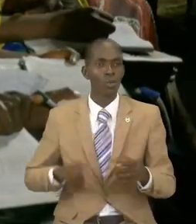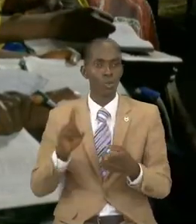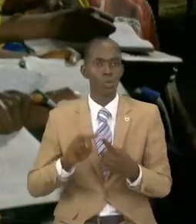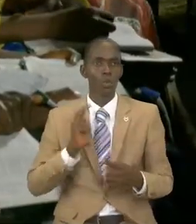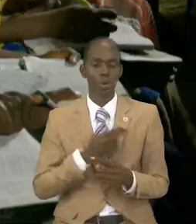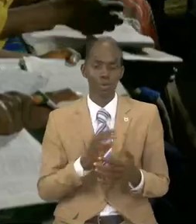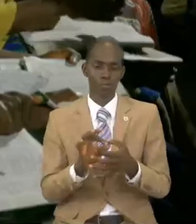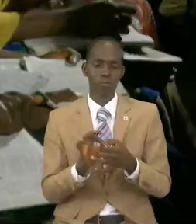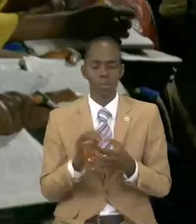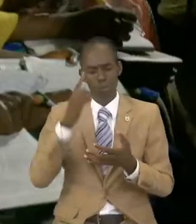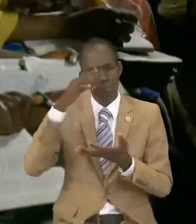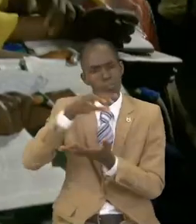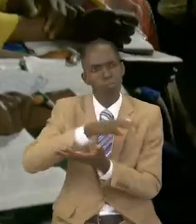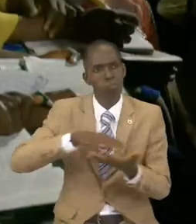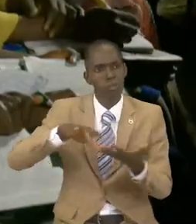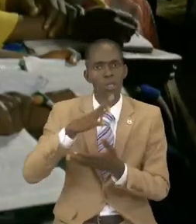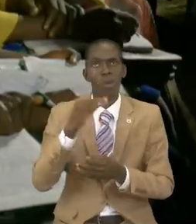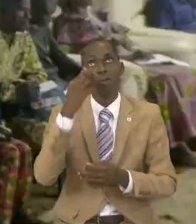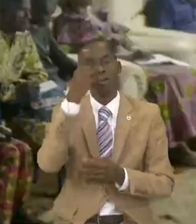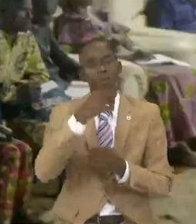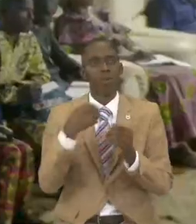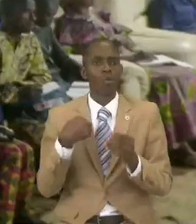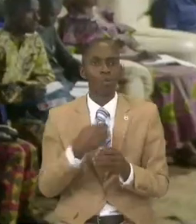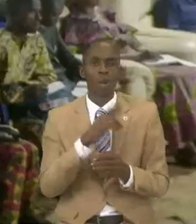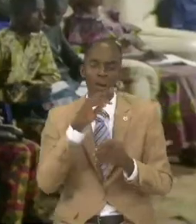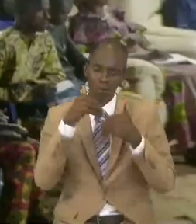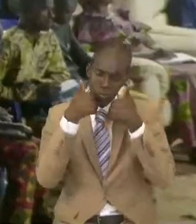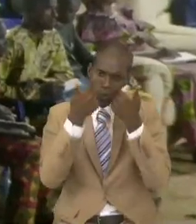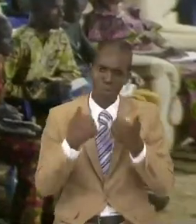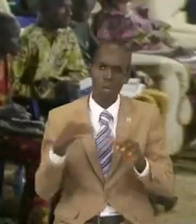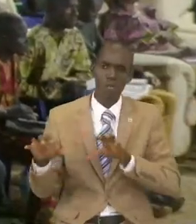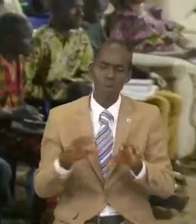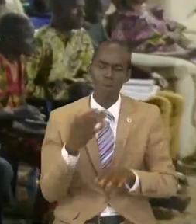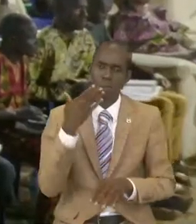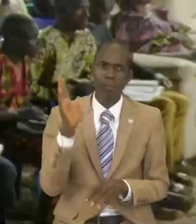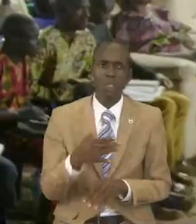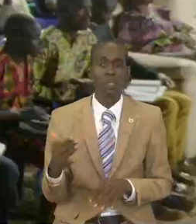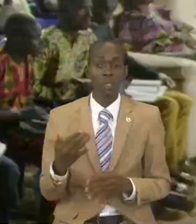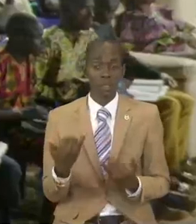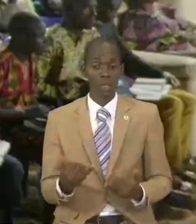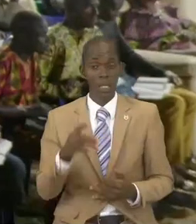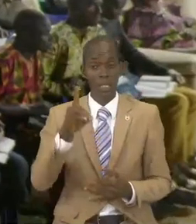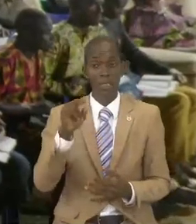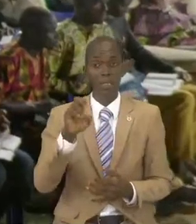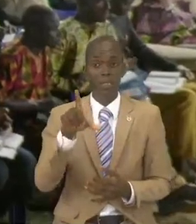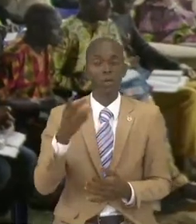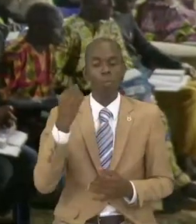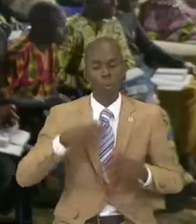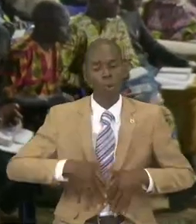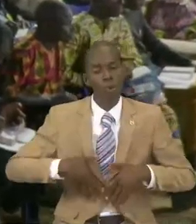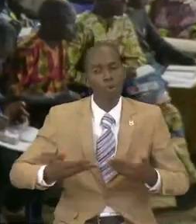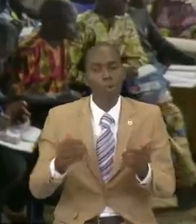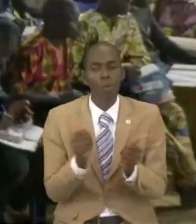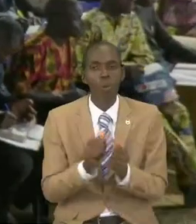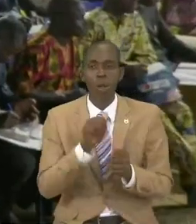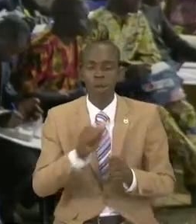Seigneur, à nous la confusion de face. Nous avons honte, nous avons commis le mal. Il confessait